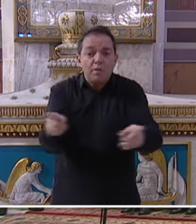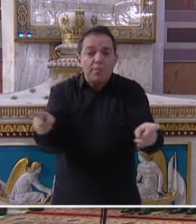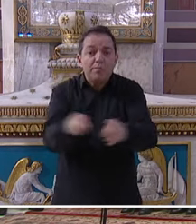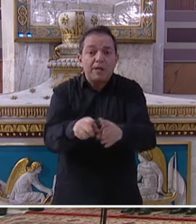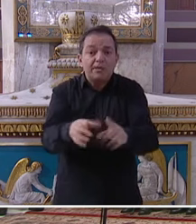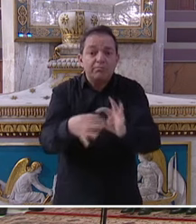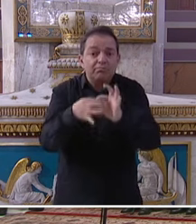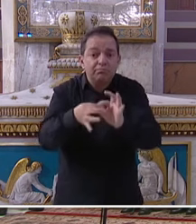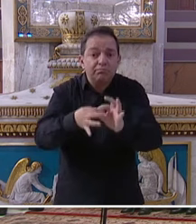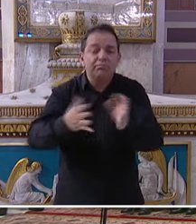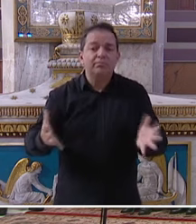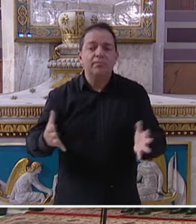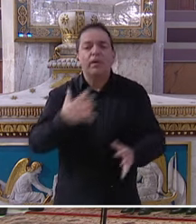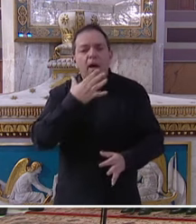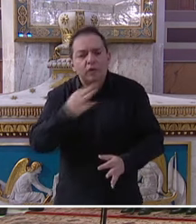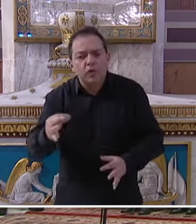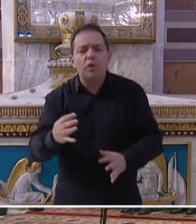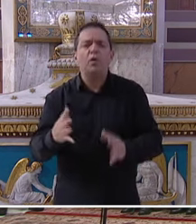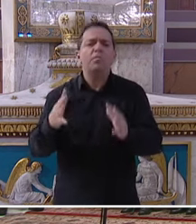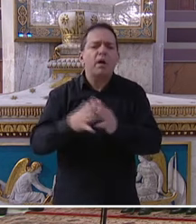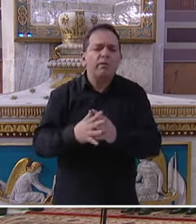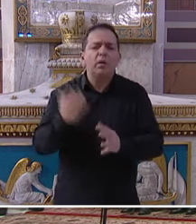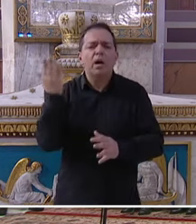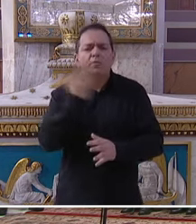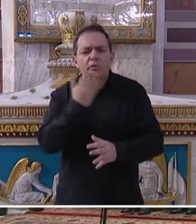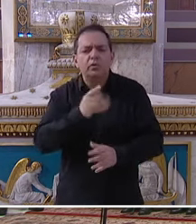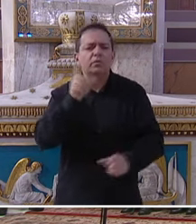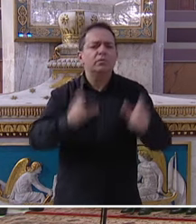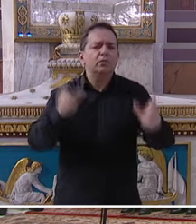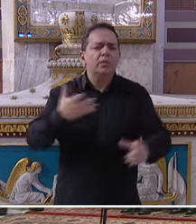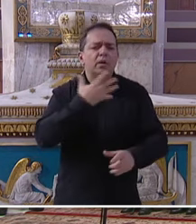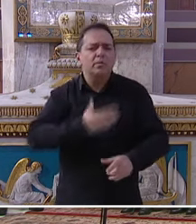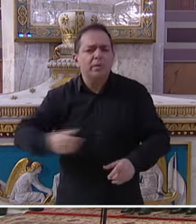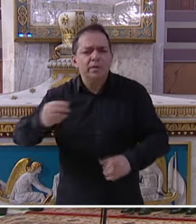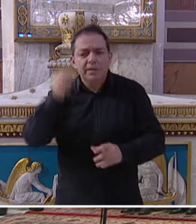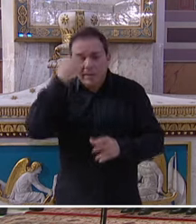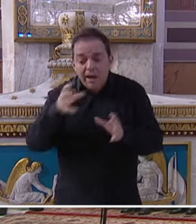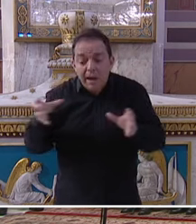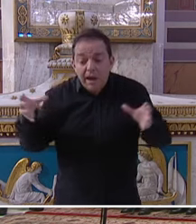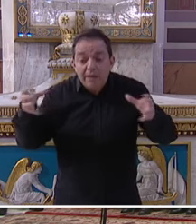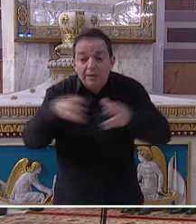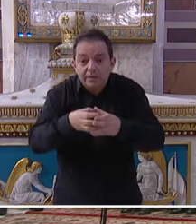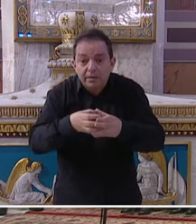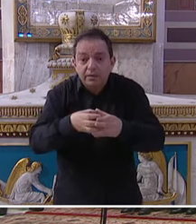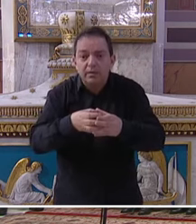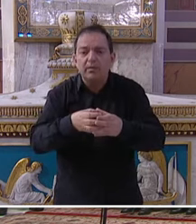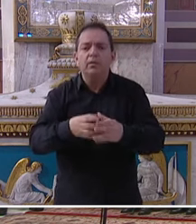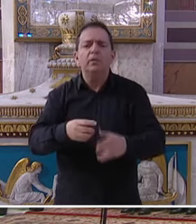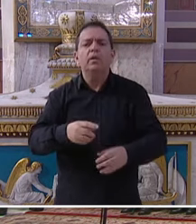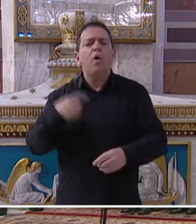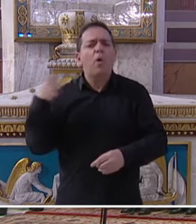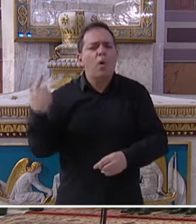Απόστολοι, οι Πατέρες, οι ποιμένες της Εκκλησίας, η Εκκλησία ολόκληρη αγωνίστηκε